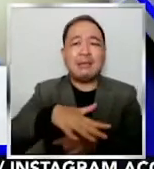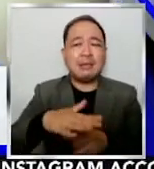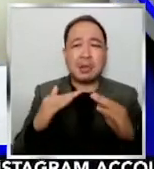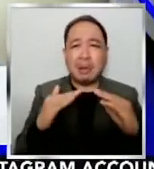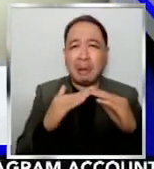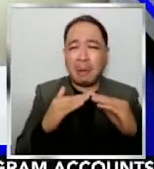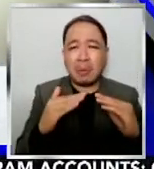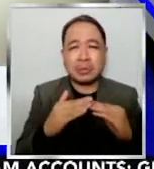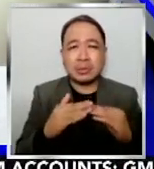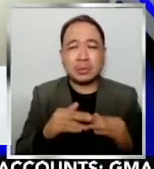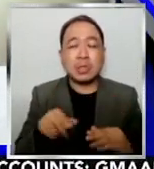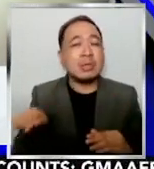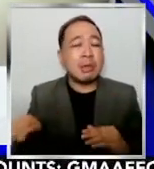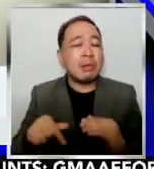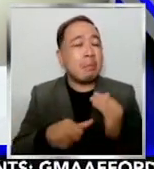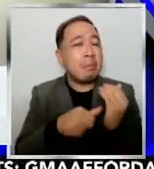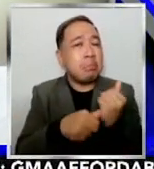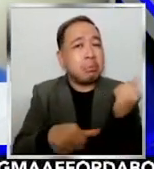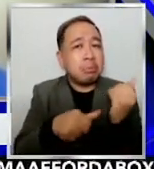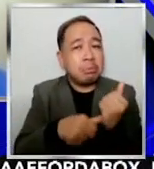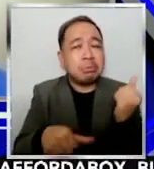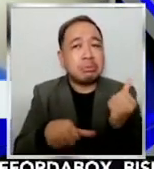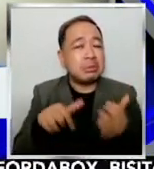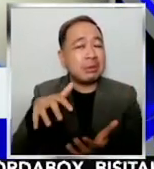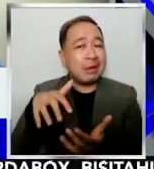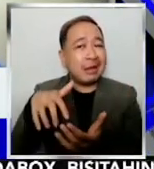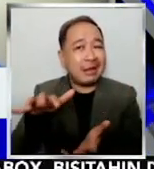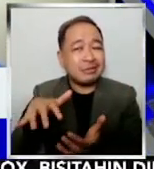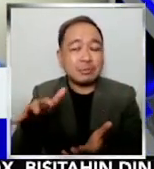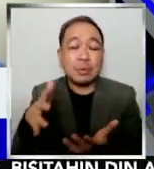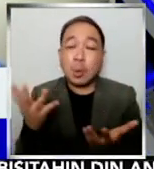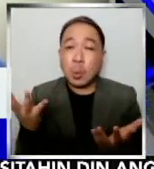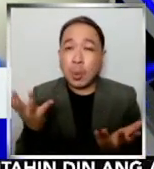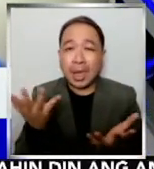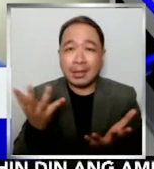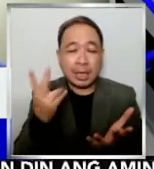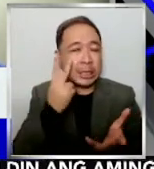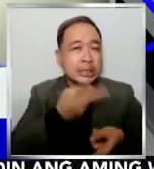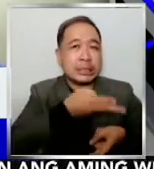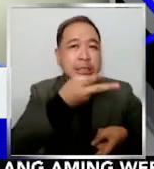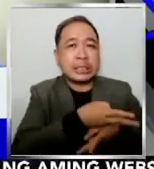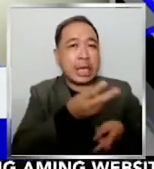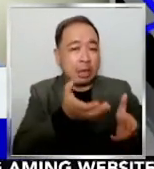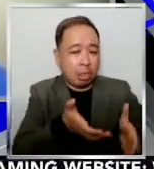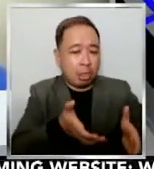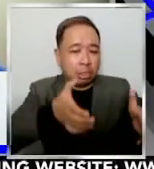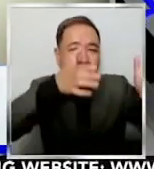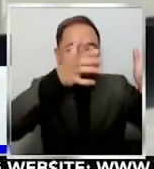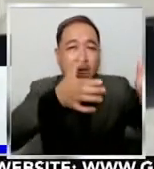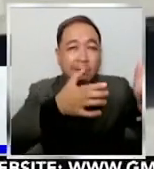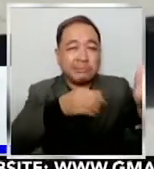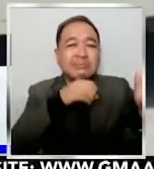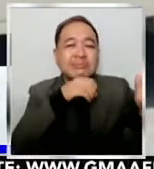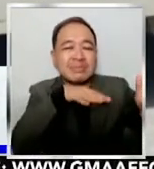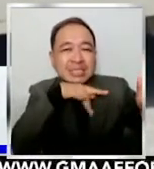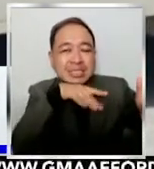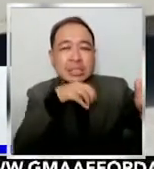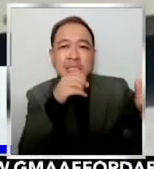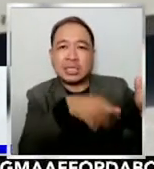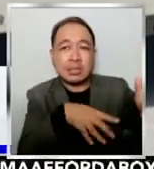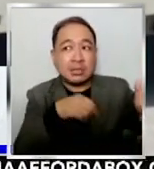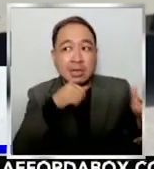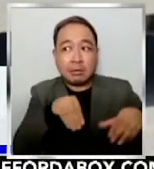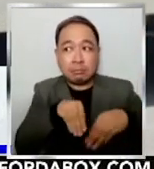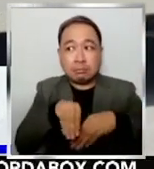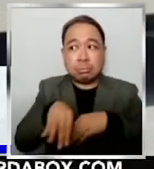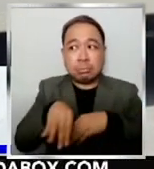ng aso ay sa septic tank naman yan nilalagay, hindi naman pinapalabas sa sewerage ng subdivision. Sa muling pag-inspeksyon